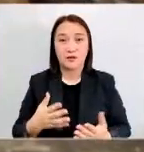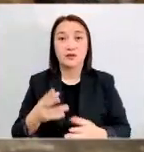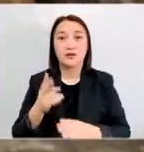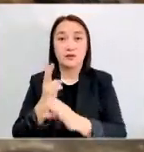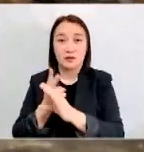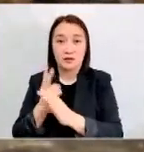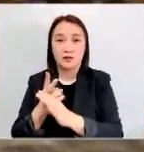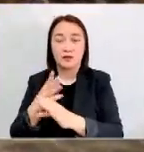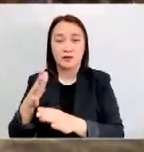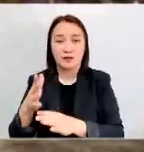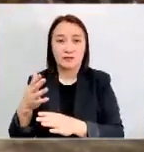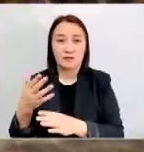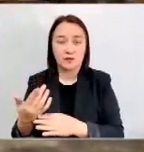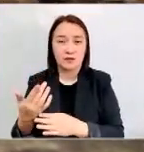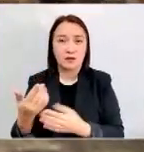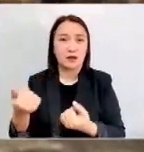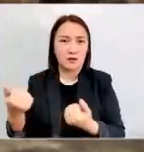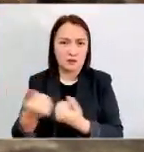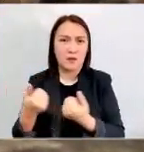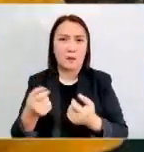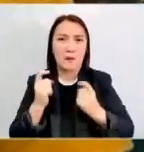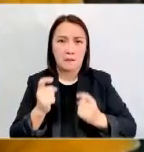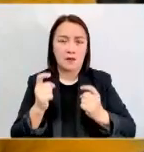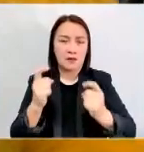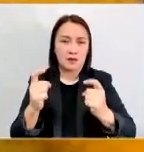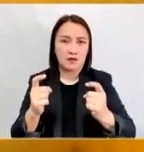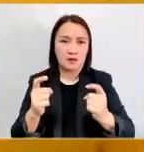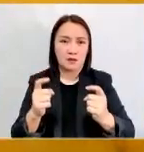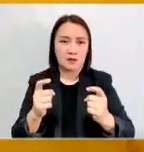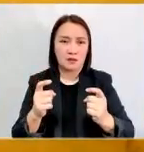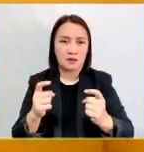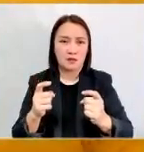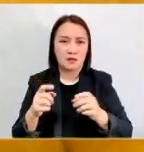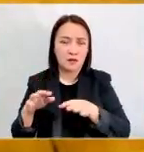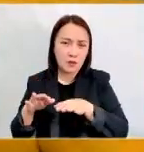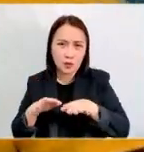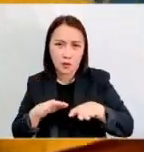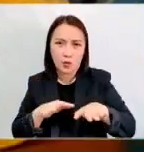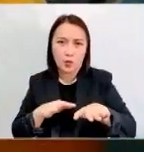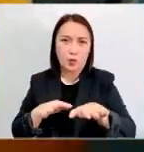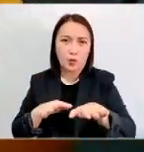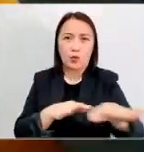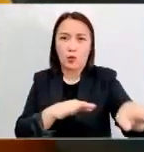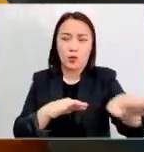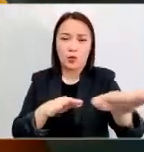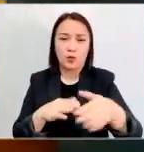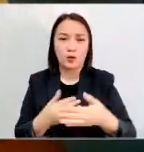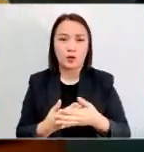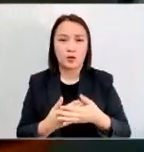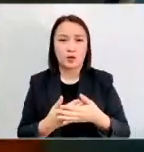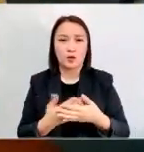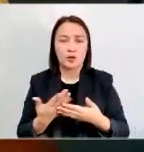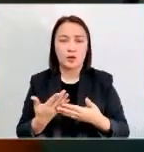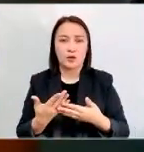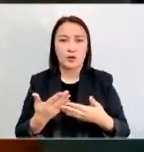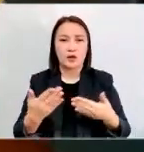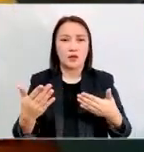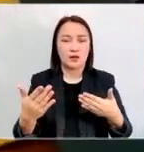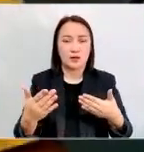disgrasya. Pagkatapos niyang bangga sa poste, antulin pa rin ang takbo niya. Sinalpok yung putsi na